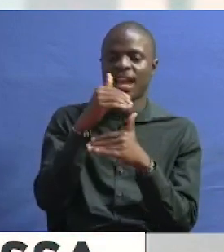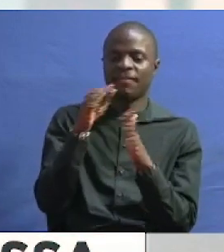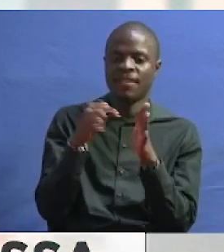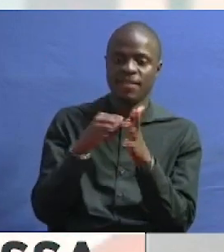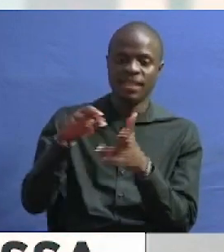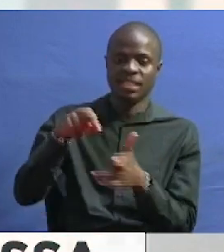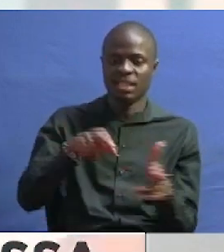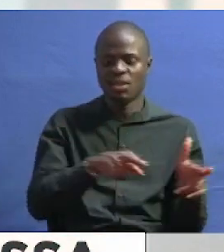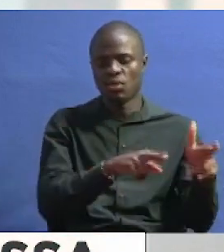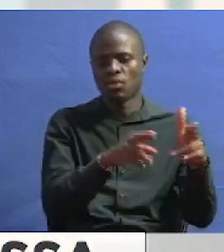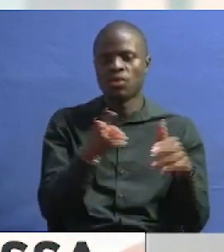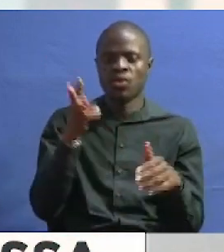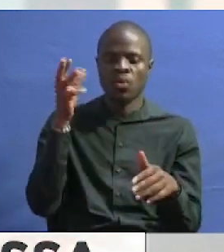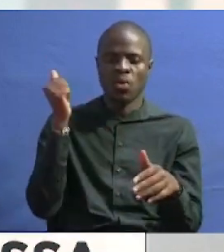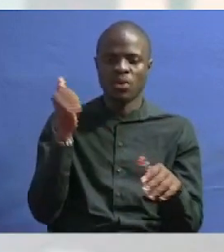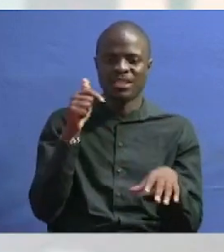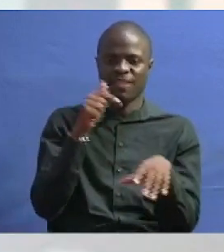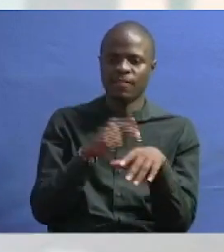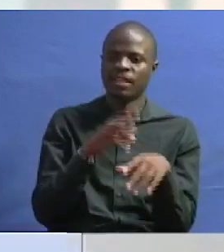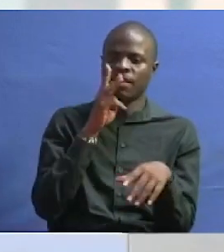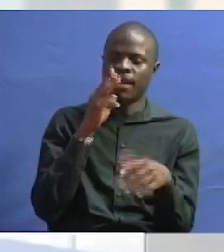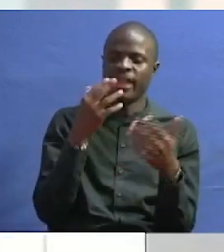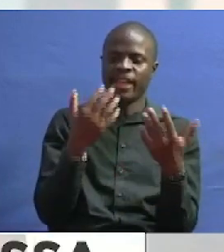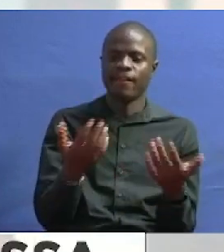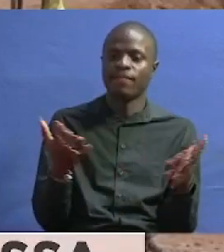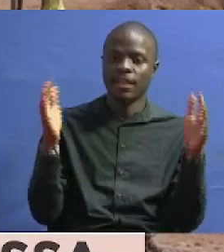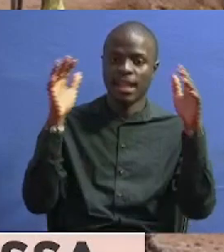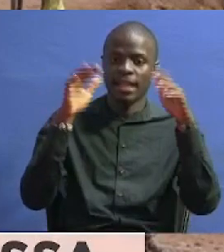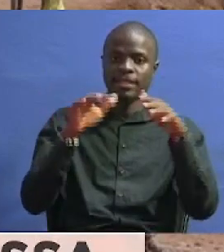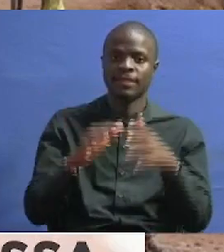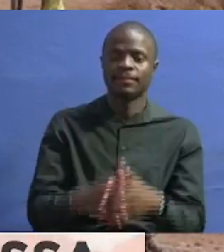barabara hiyo kuporomoshwa na mafuriko.